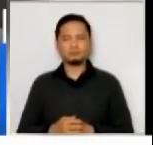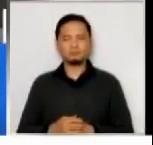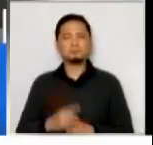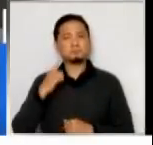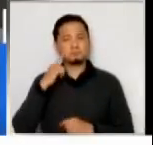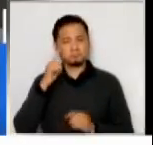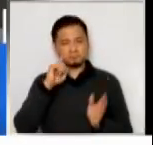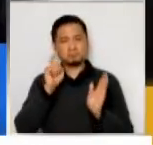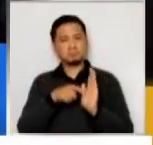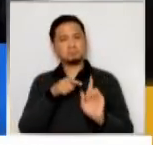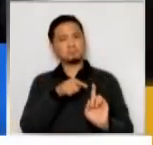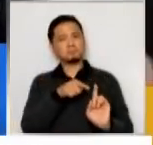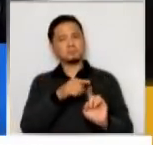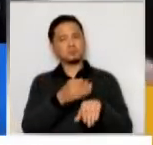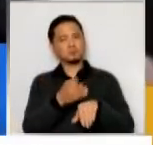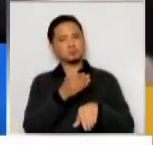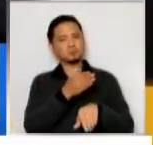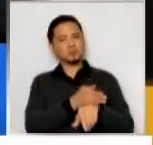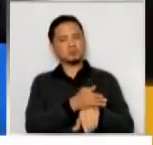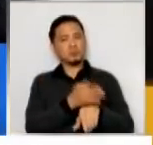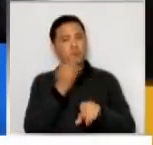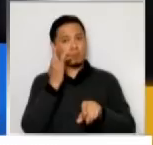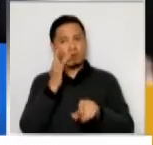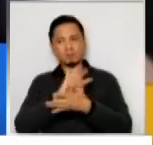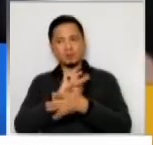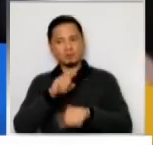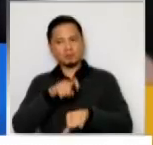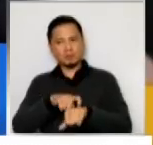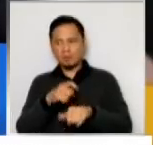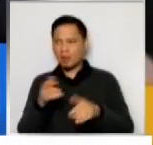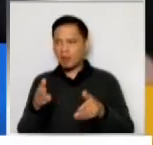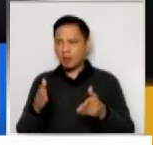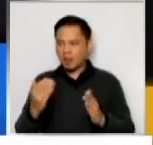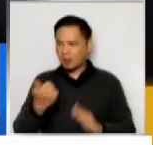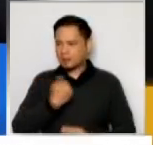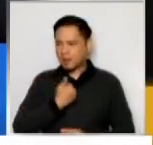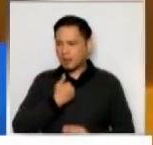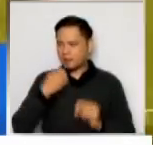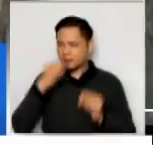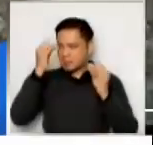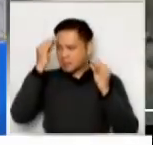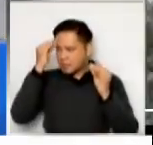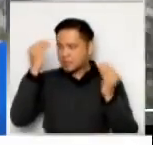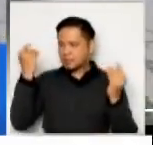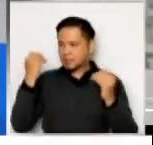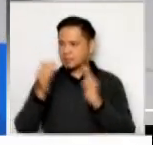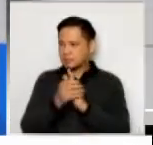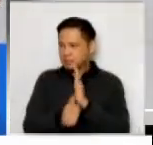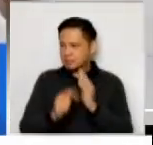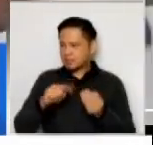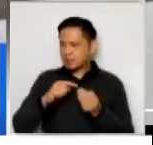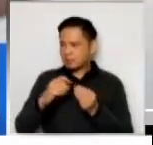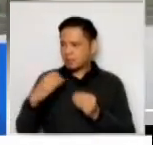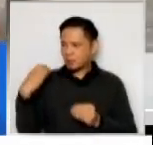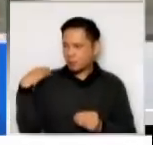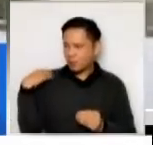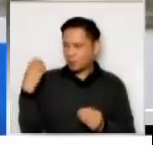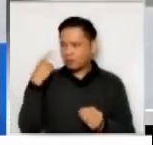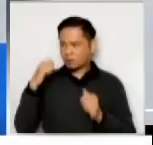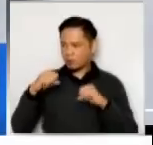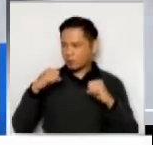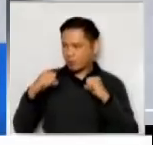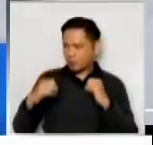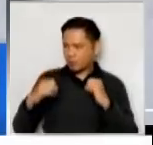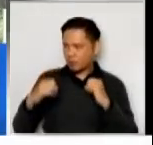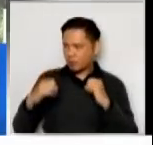amin itong pandemic, na i-stretch yung ating skills bilang coach, bilang athlete. Ang bawat pagpupursigi ng